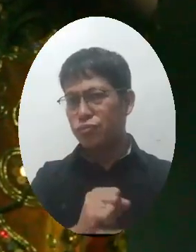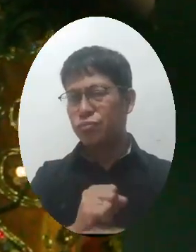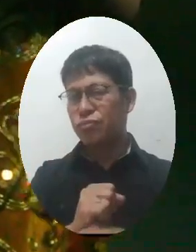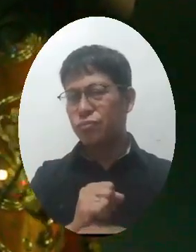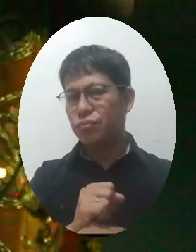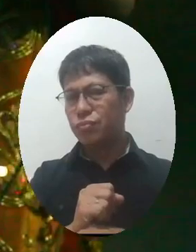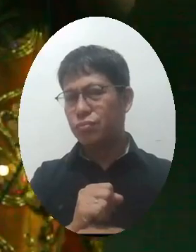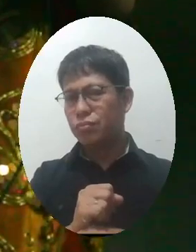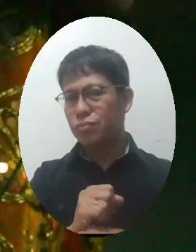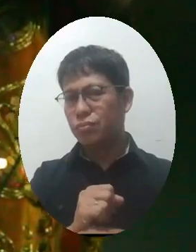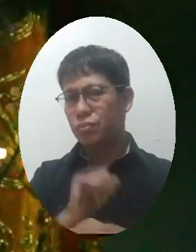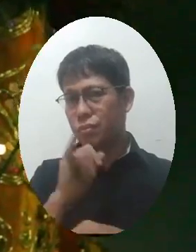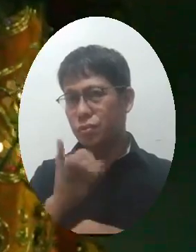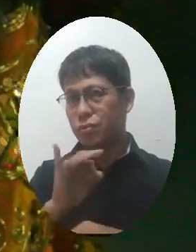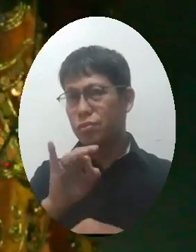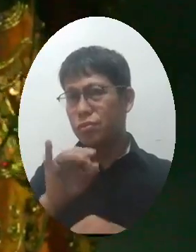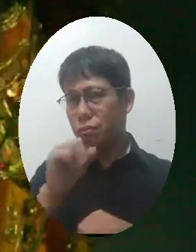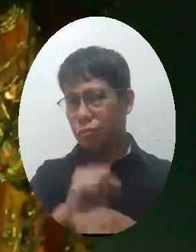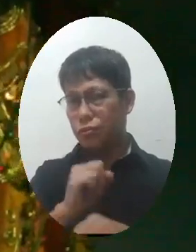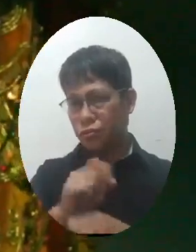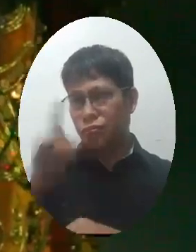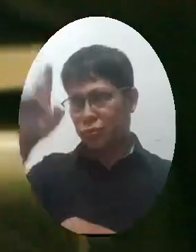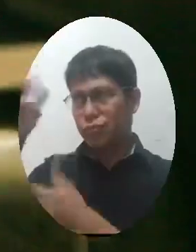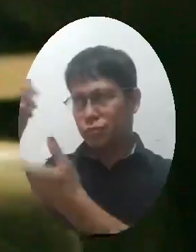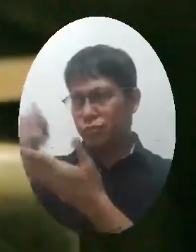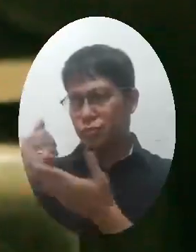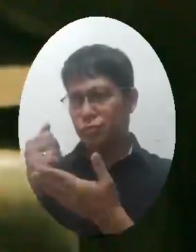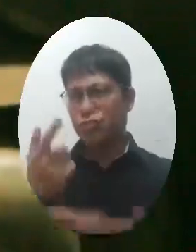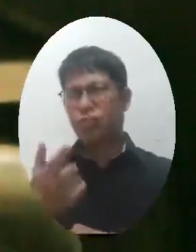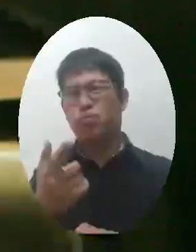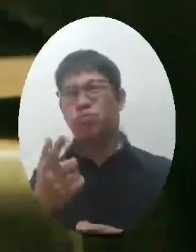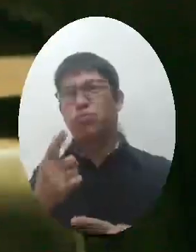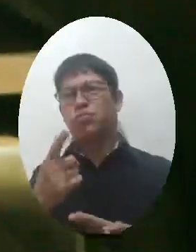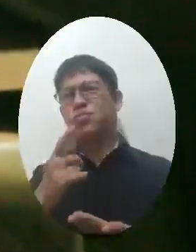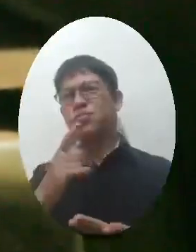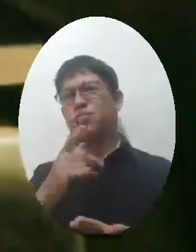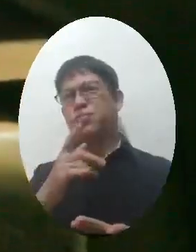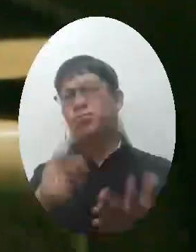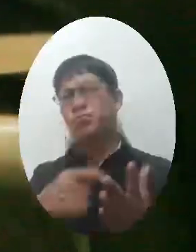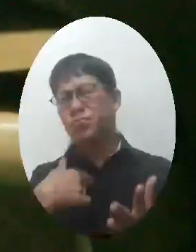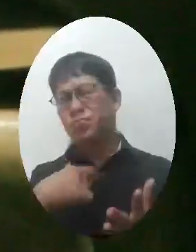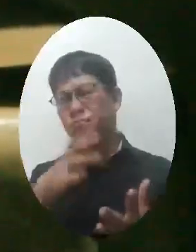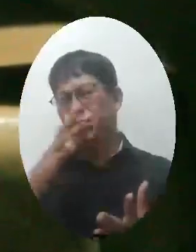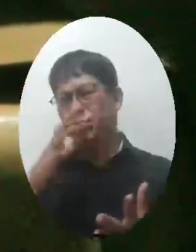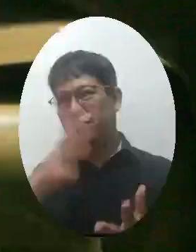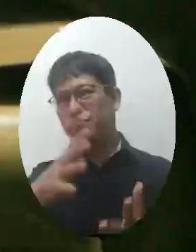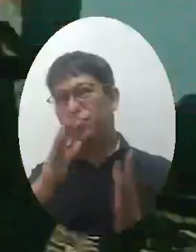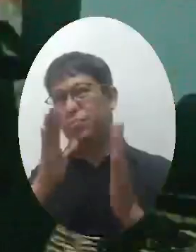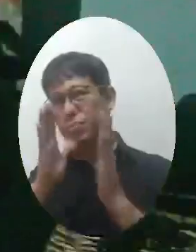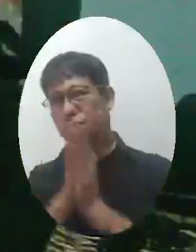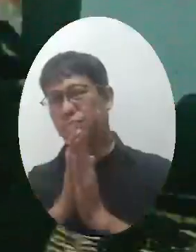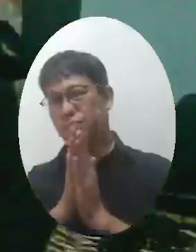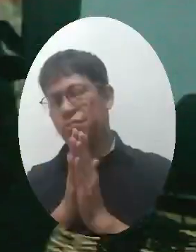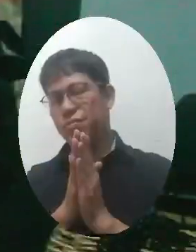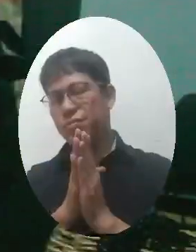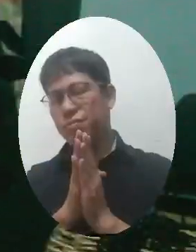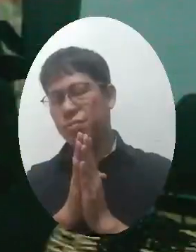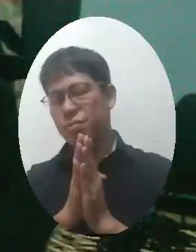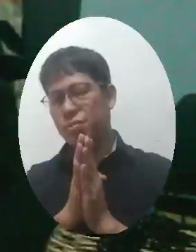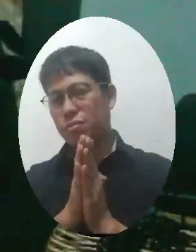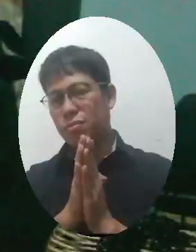themselves. Una-una, kasi marami naman sa atin talaga nakakalimot din magdasal.